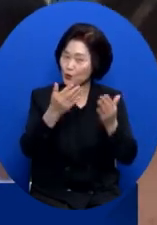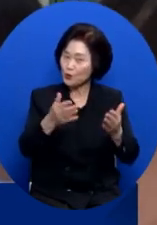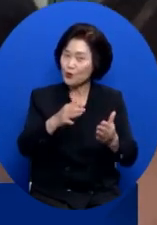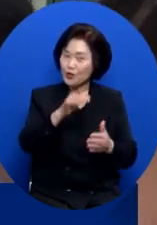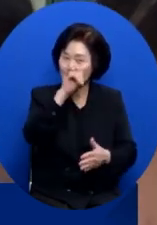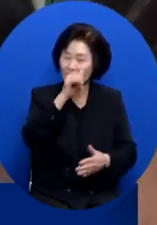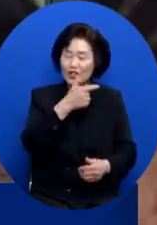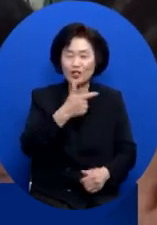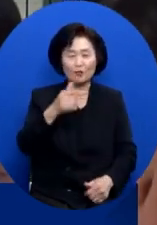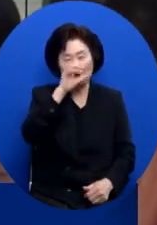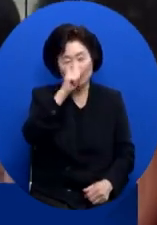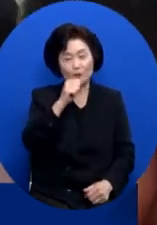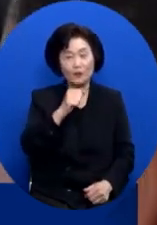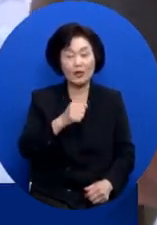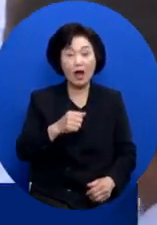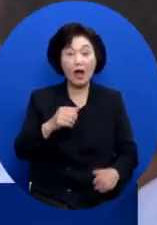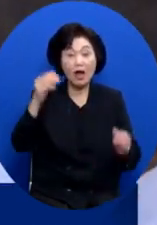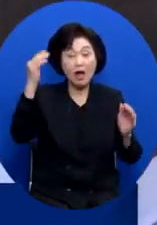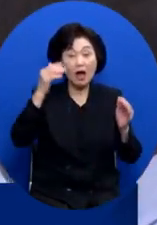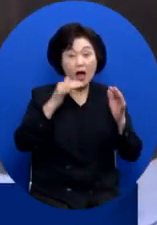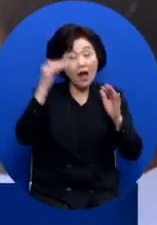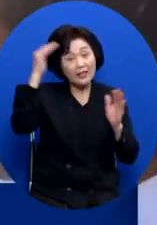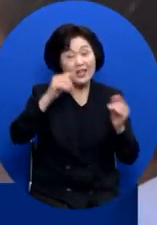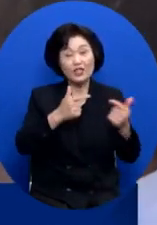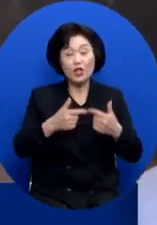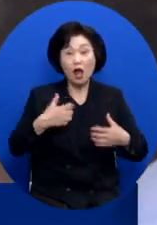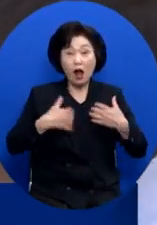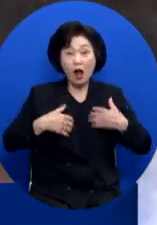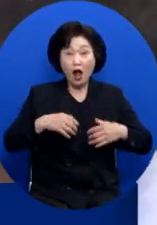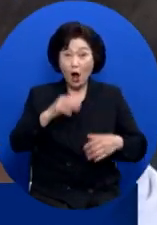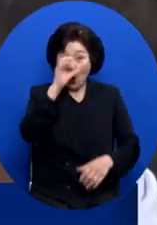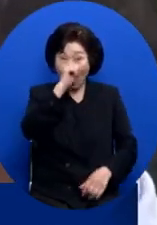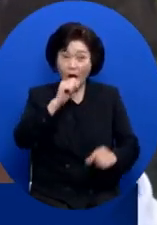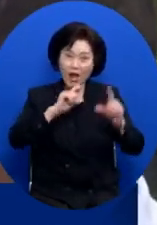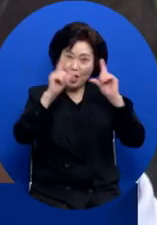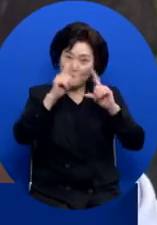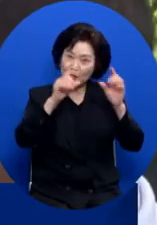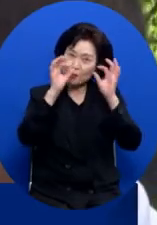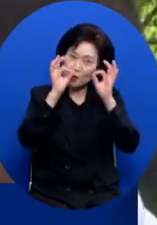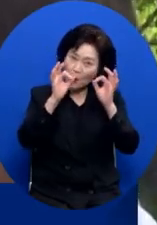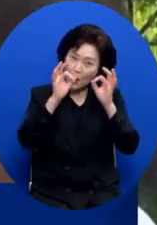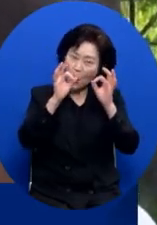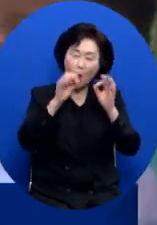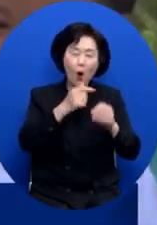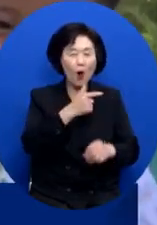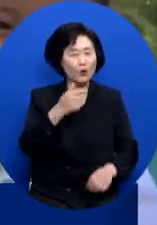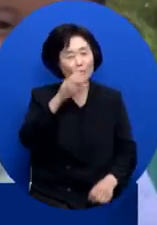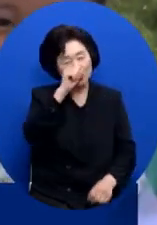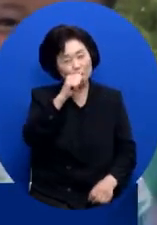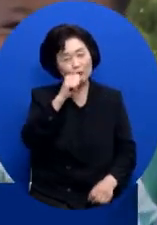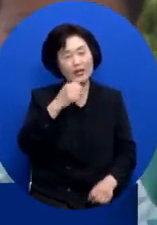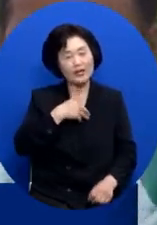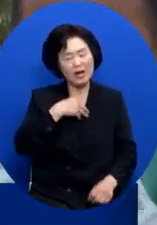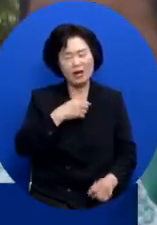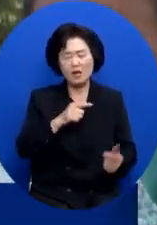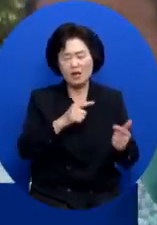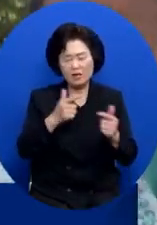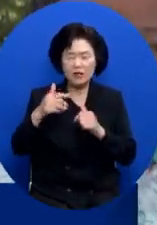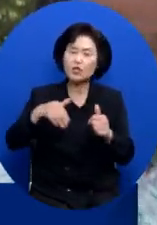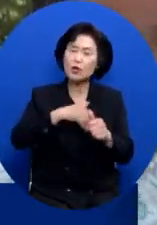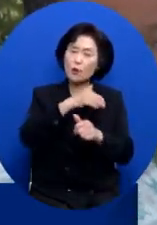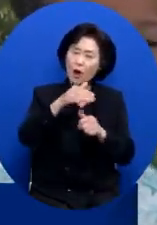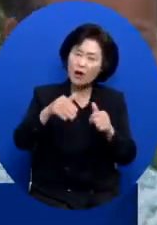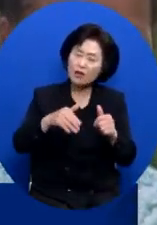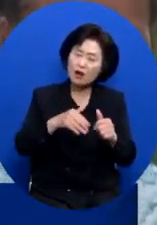즐거워하고 신기하는 모습 보니까 떨어져서 살면 그리고 내가 좀 많이 그 여러 가지 환경적인 요인에